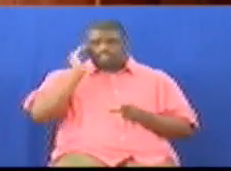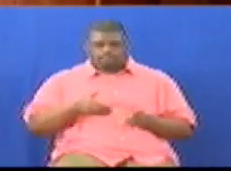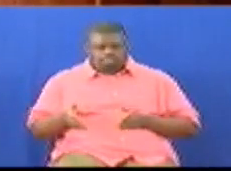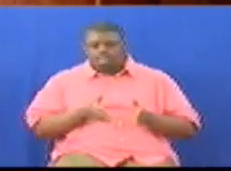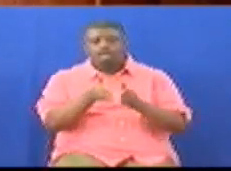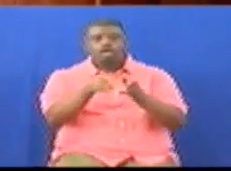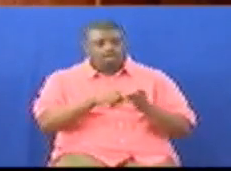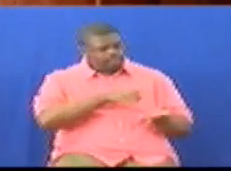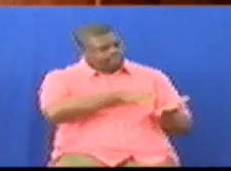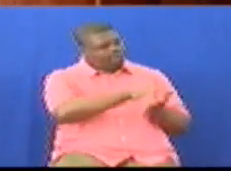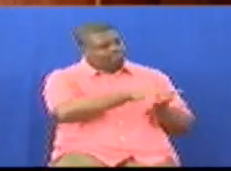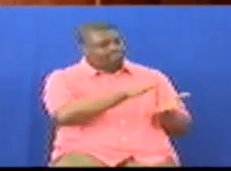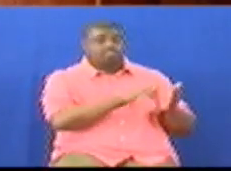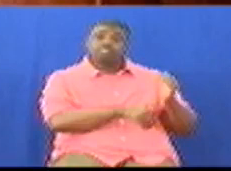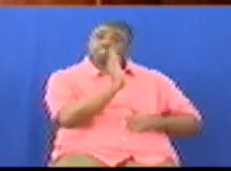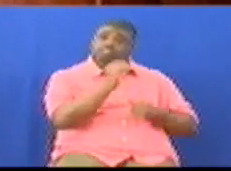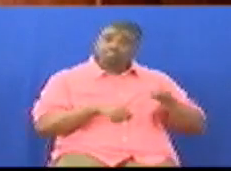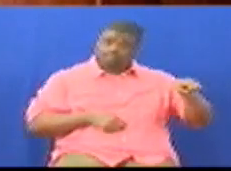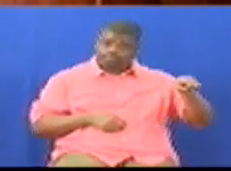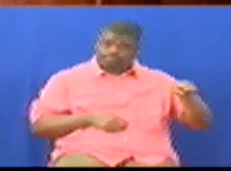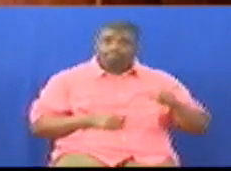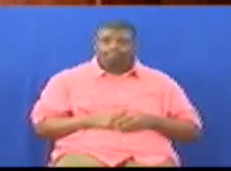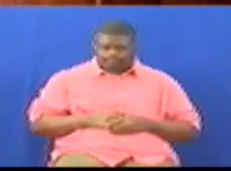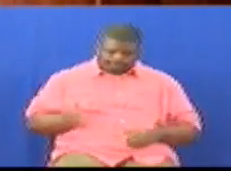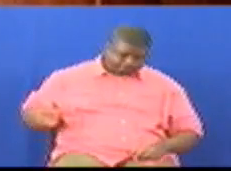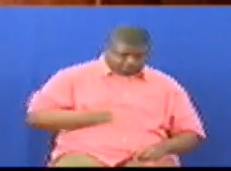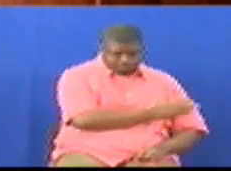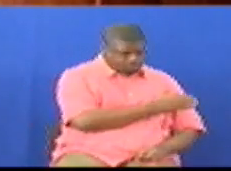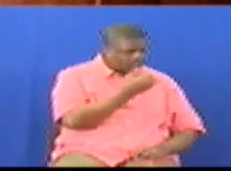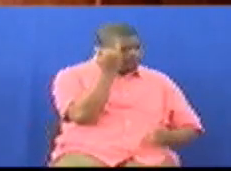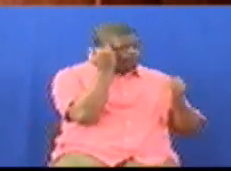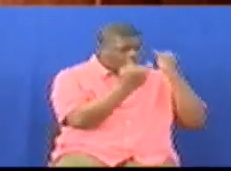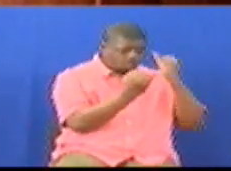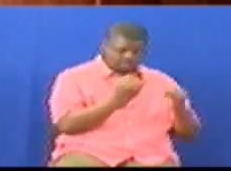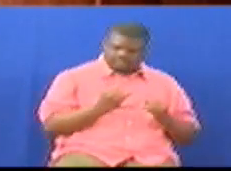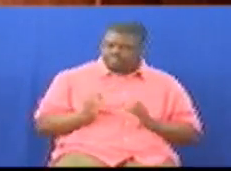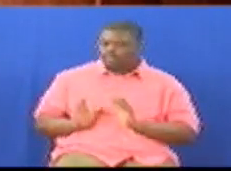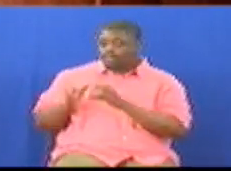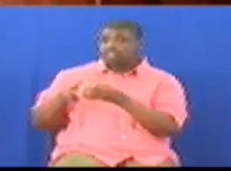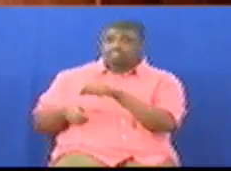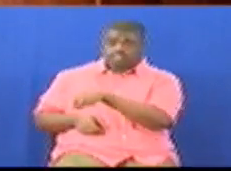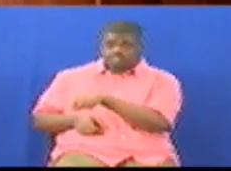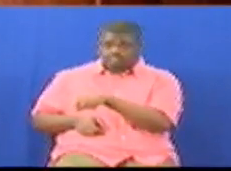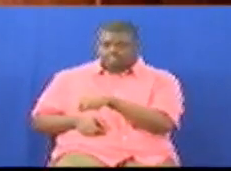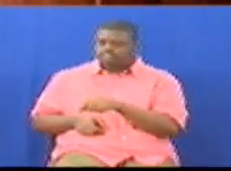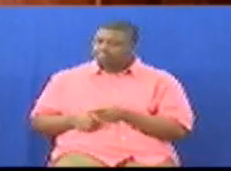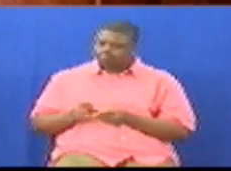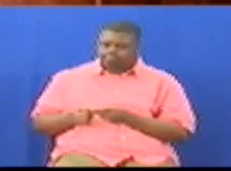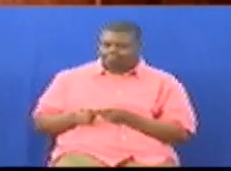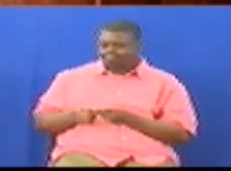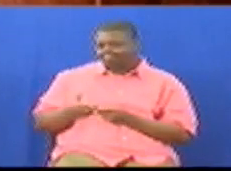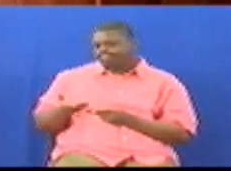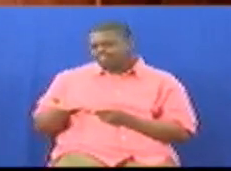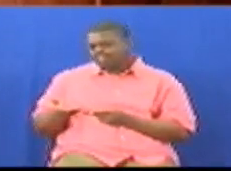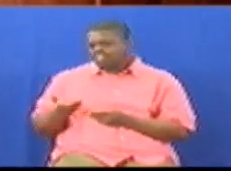zaidi katika jedwali namba 6. Maoni na ushauri wa kamati. Moja, katika kamati inapongeza hatua ya serikali kununua na kugawa mashine